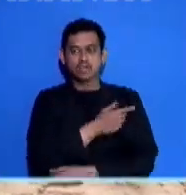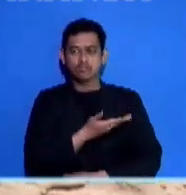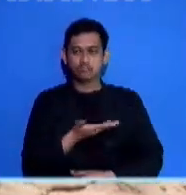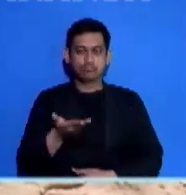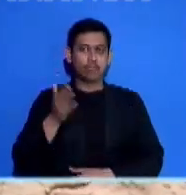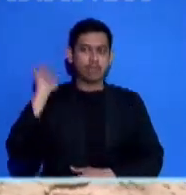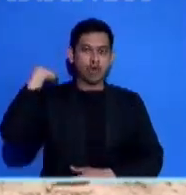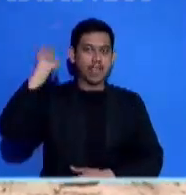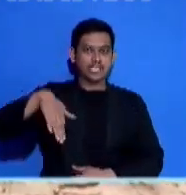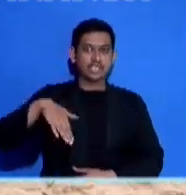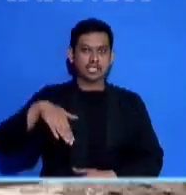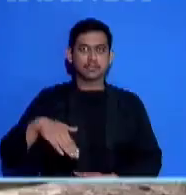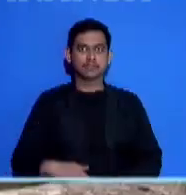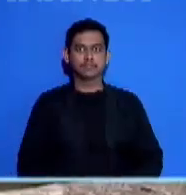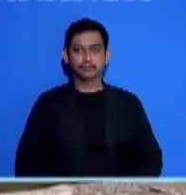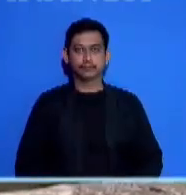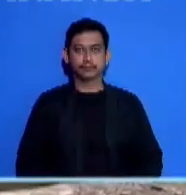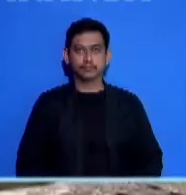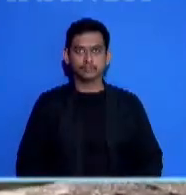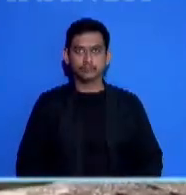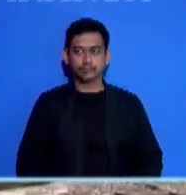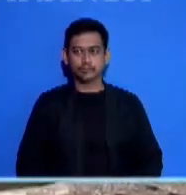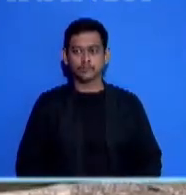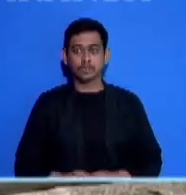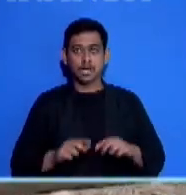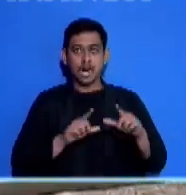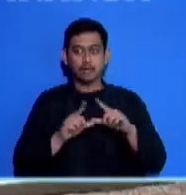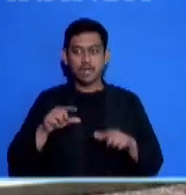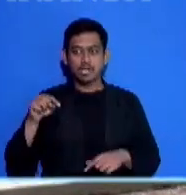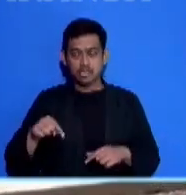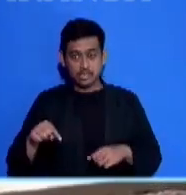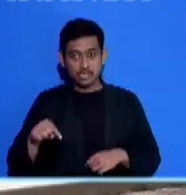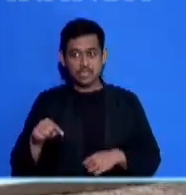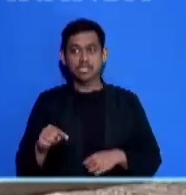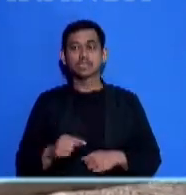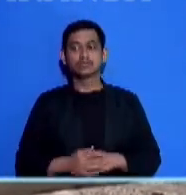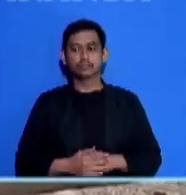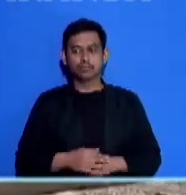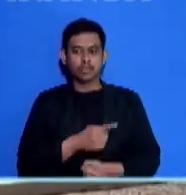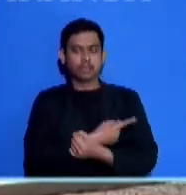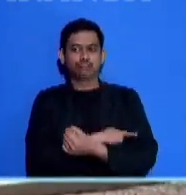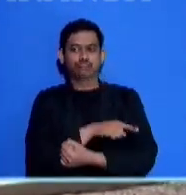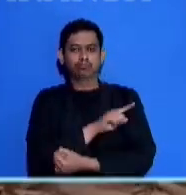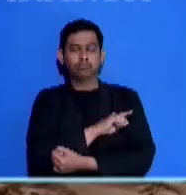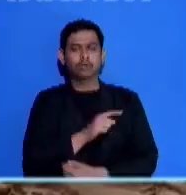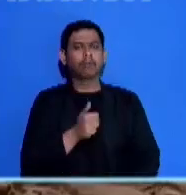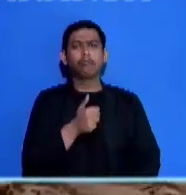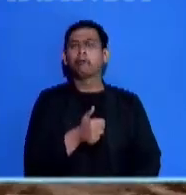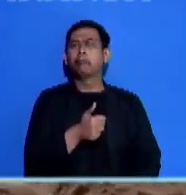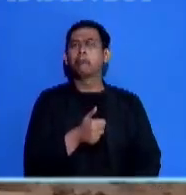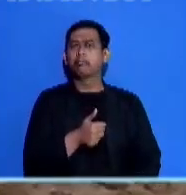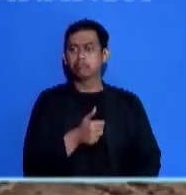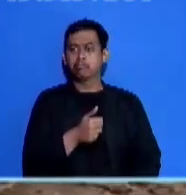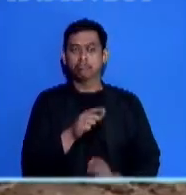pasir para atlet voli pasir yang berlaga di Popda 2024 memiliki kualitas yang baik karena telah melalui proses